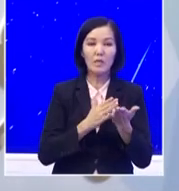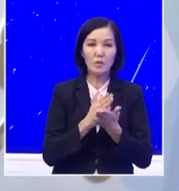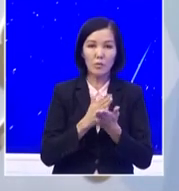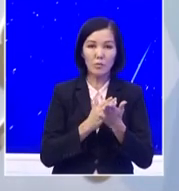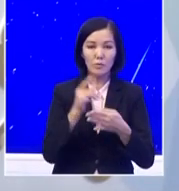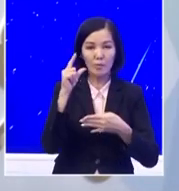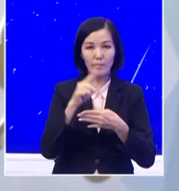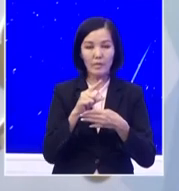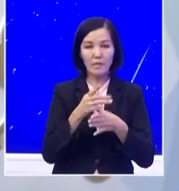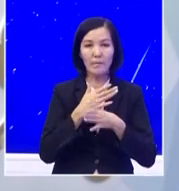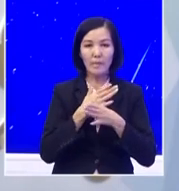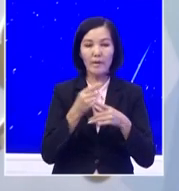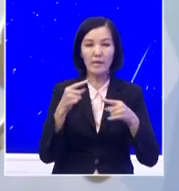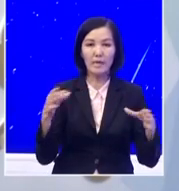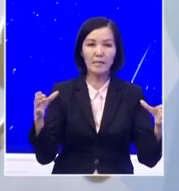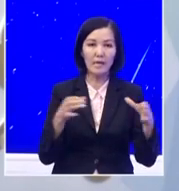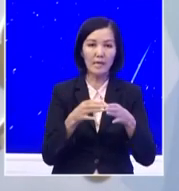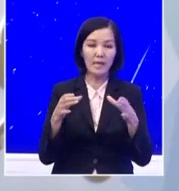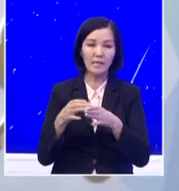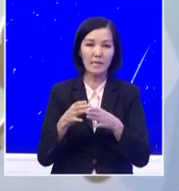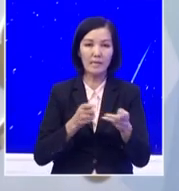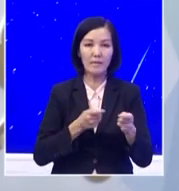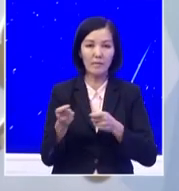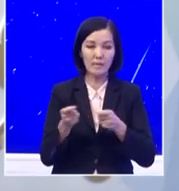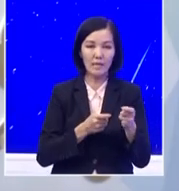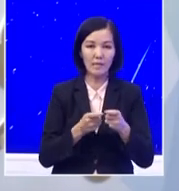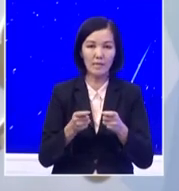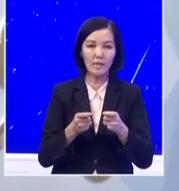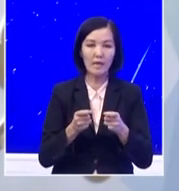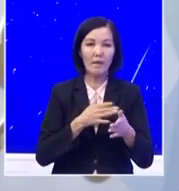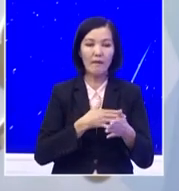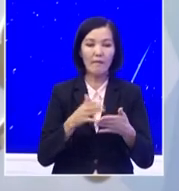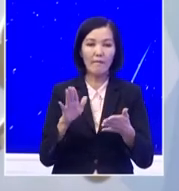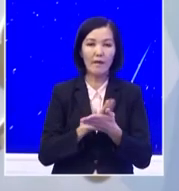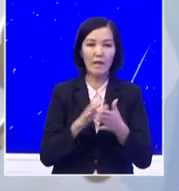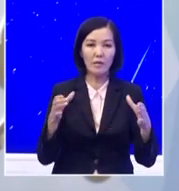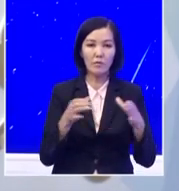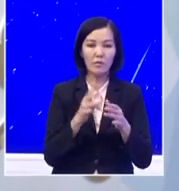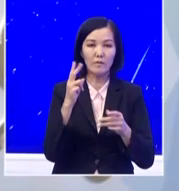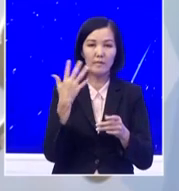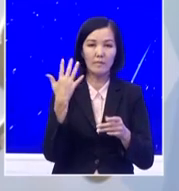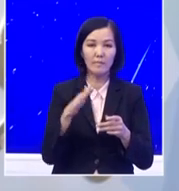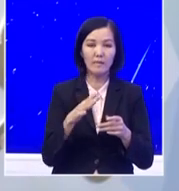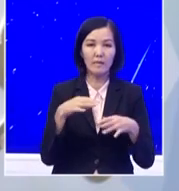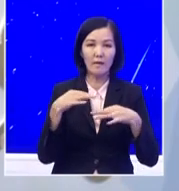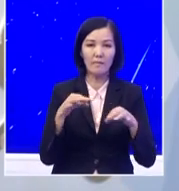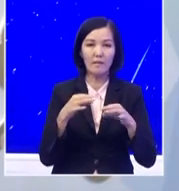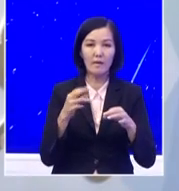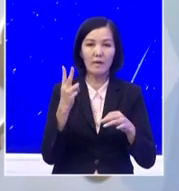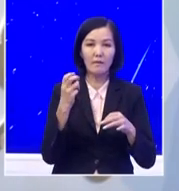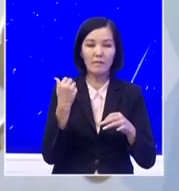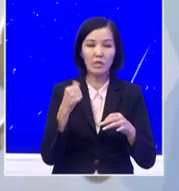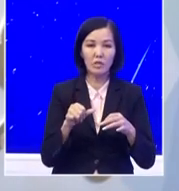служителей мечети. Нам помогали разные организации, администрация, ЦОМ и волонтеры. 250 волонтеров и 60 автоволонтеров взяли на